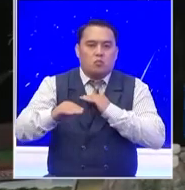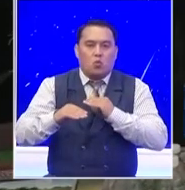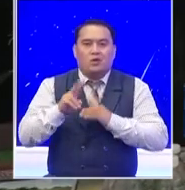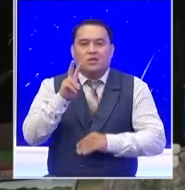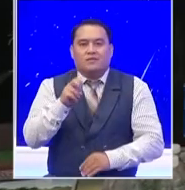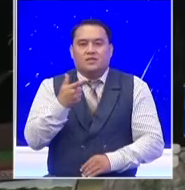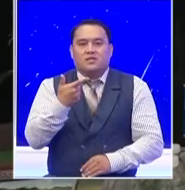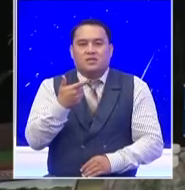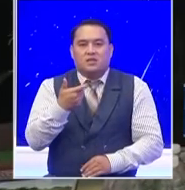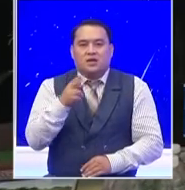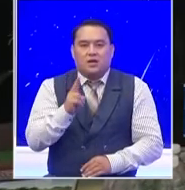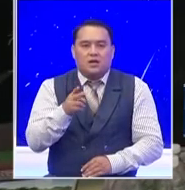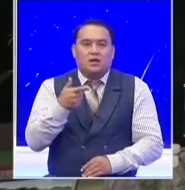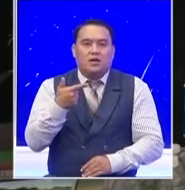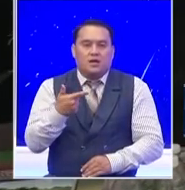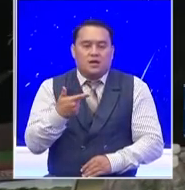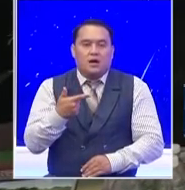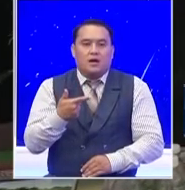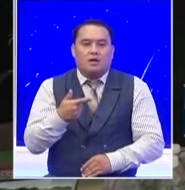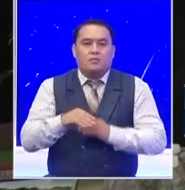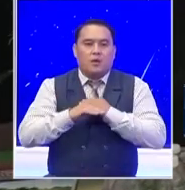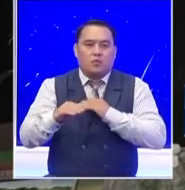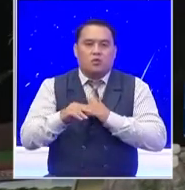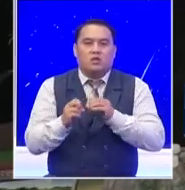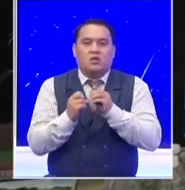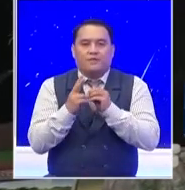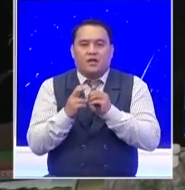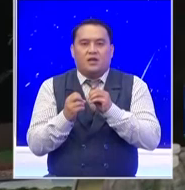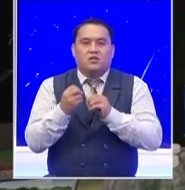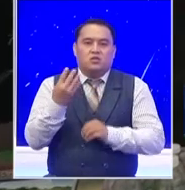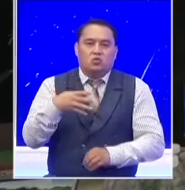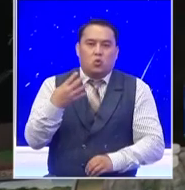200 кг семян пшеницы на гектар, то на той же площади мы сеем от 12 до 40